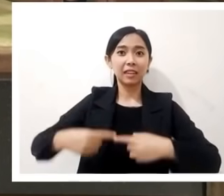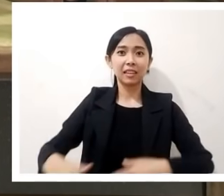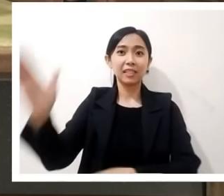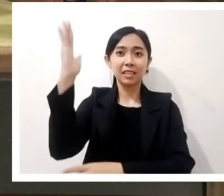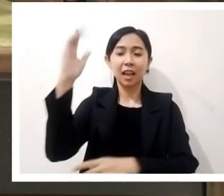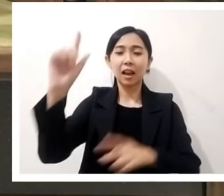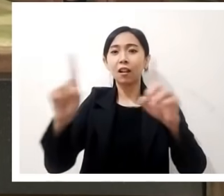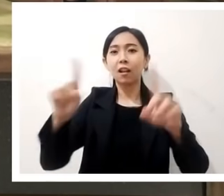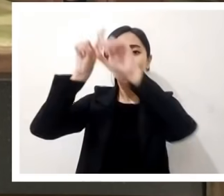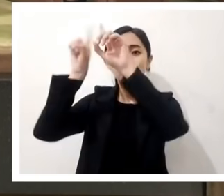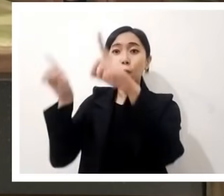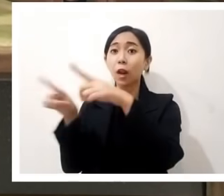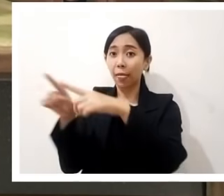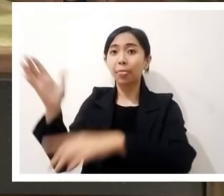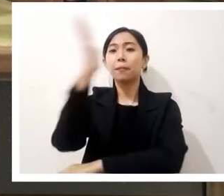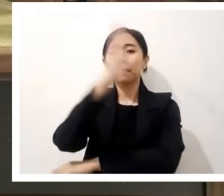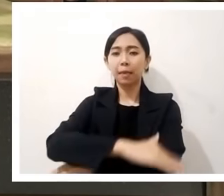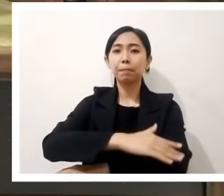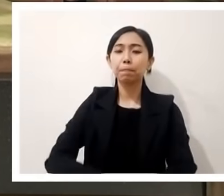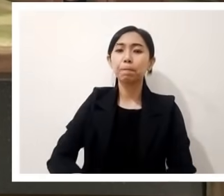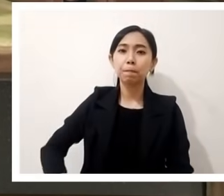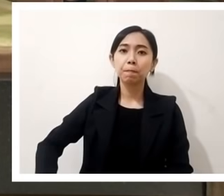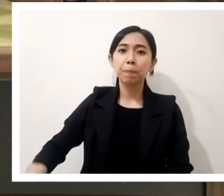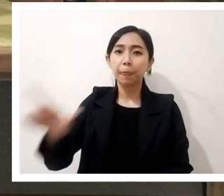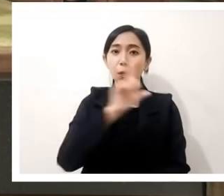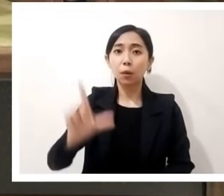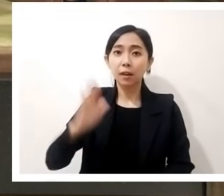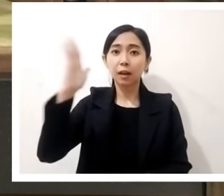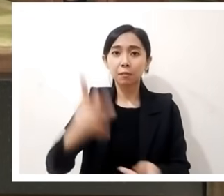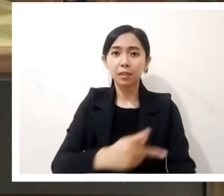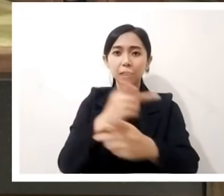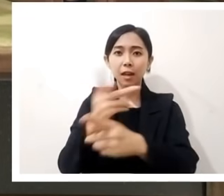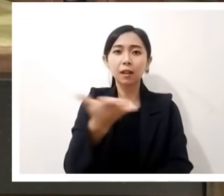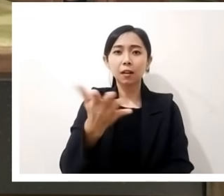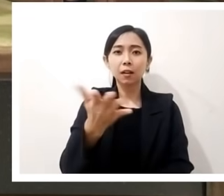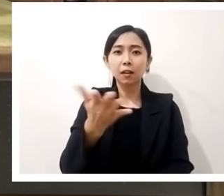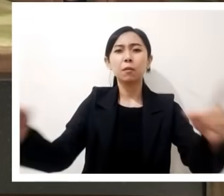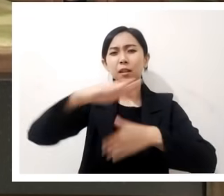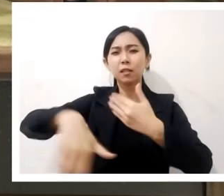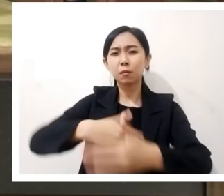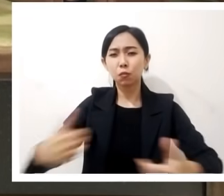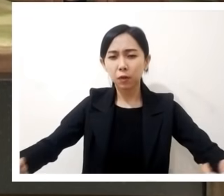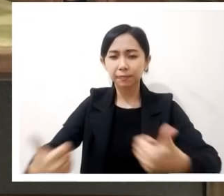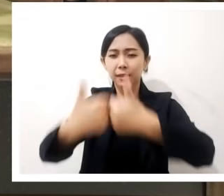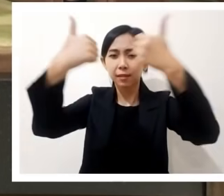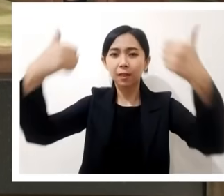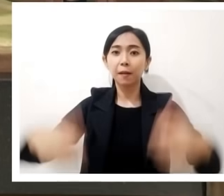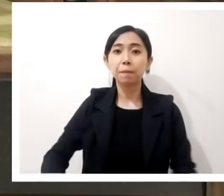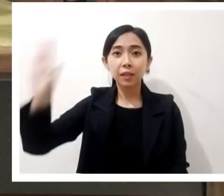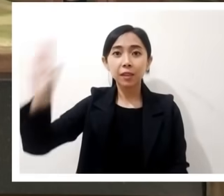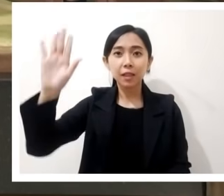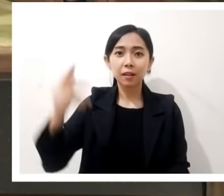atau bulan pada waktu malam. Tuhan akan menjaga engkau terhadap segala kecelakaan. Ia